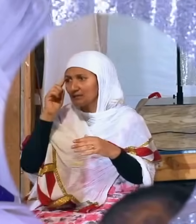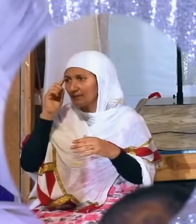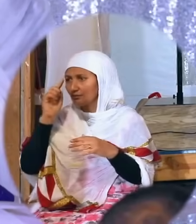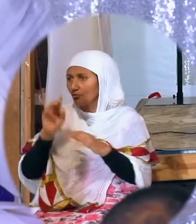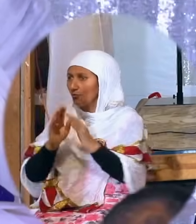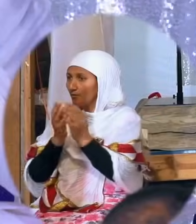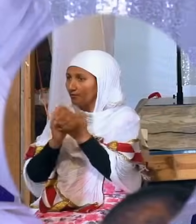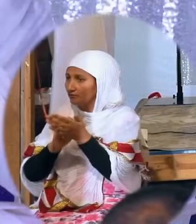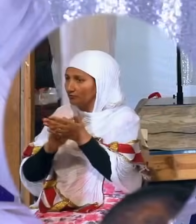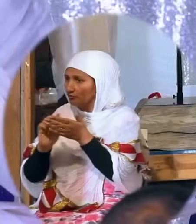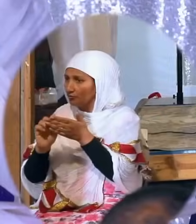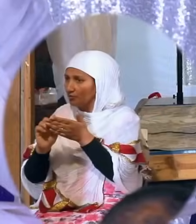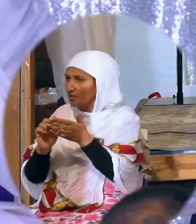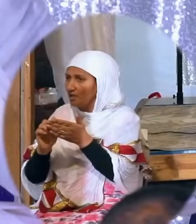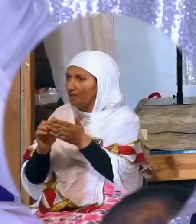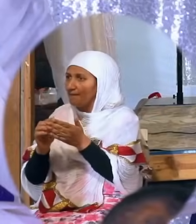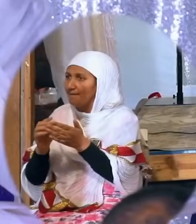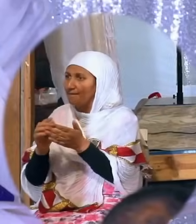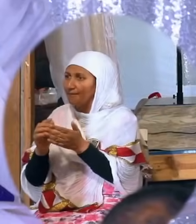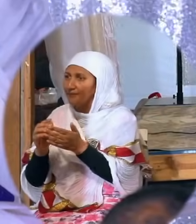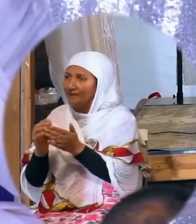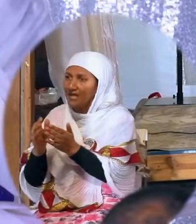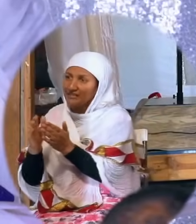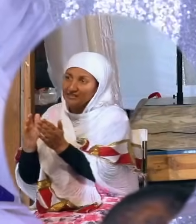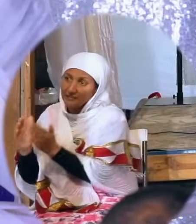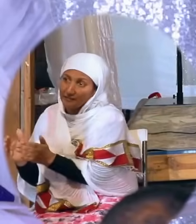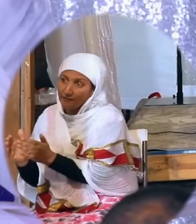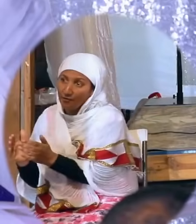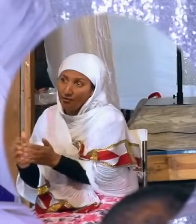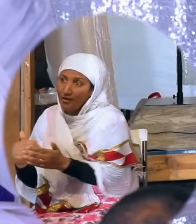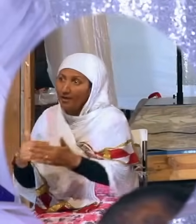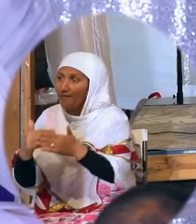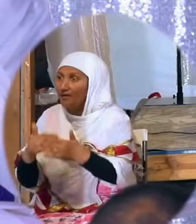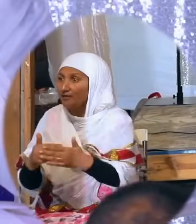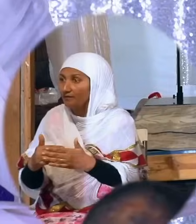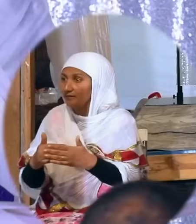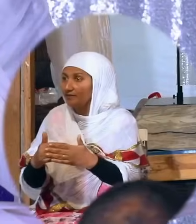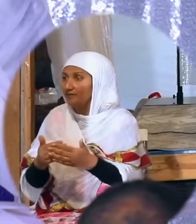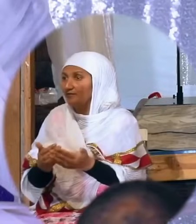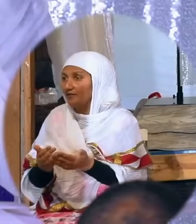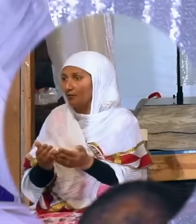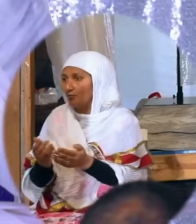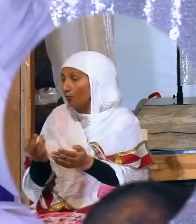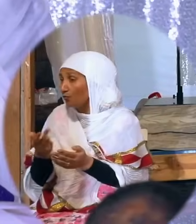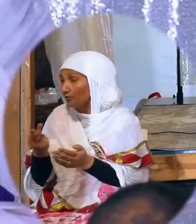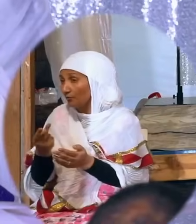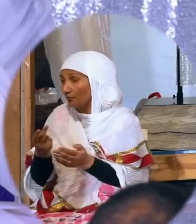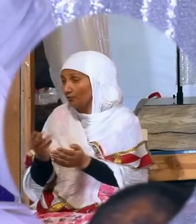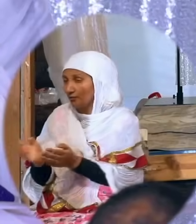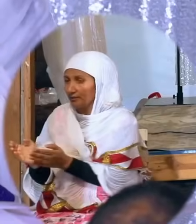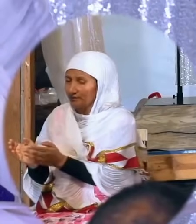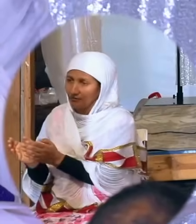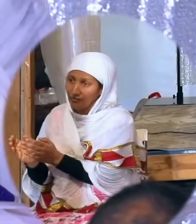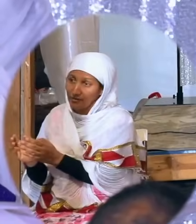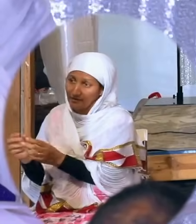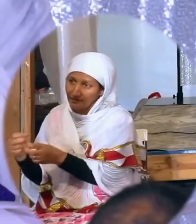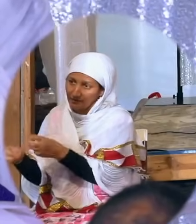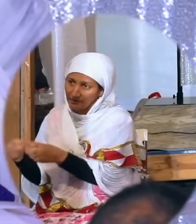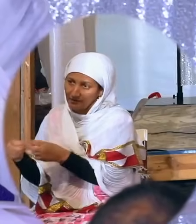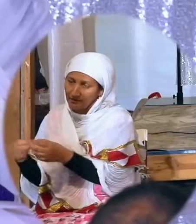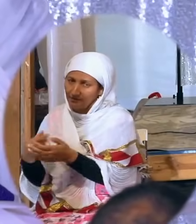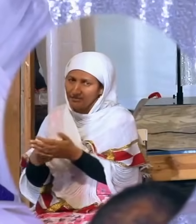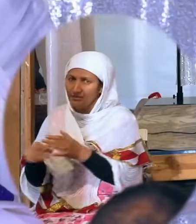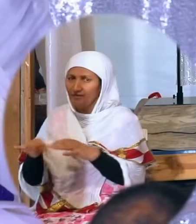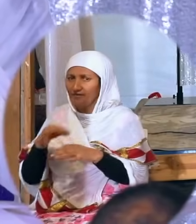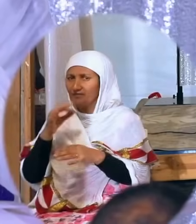ቅዱስ አስደግፎ ለመናገር ደግሞ ጥረት ያደርጋሉ። በሁለት ወገን ያዩታል ማለት ነው አያችሁ። ስለዚህ በዚያ